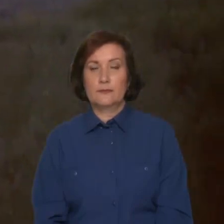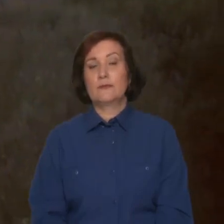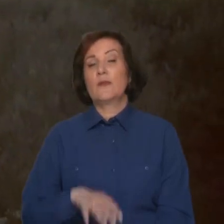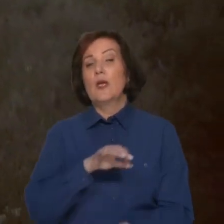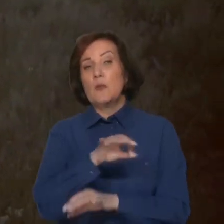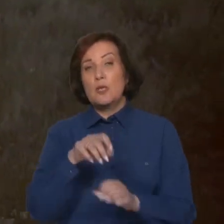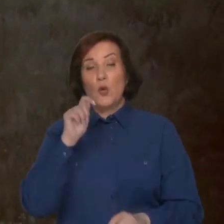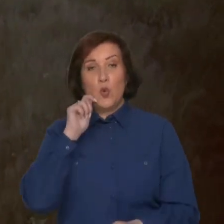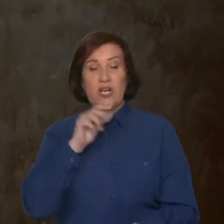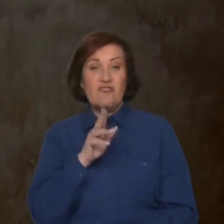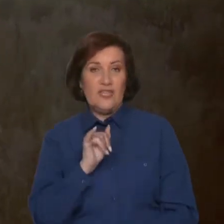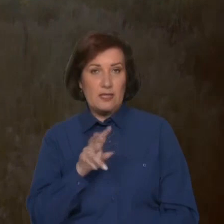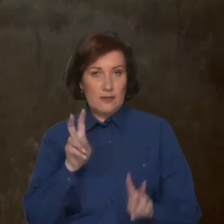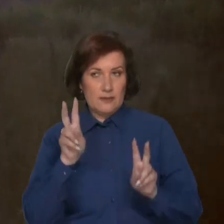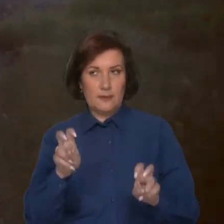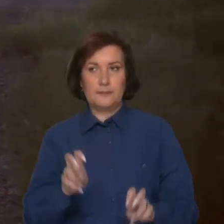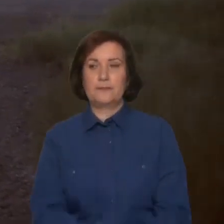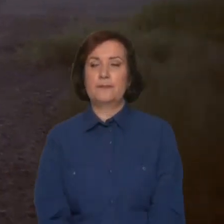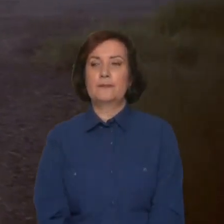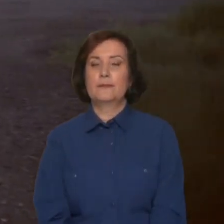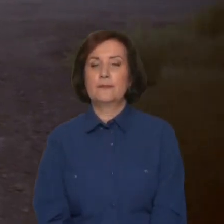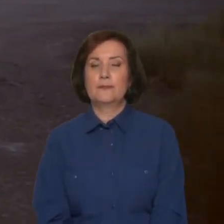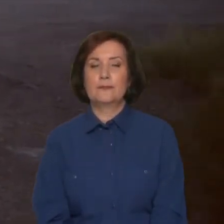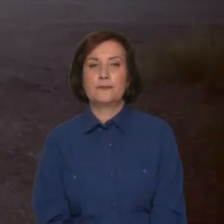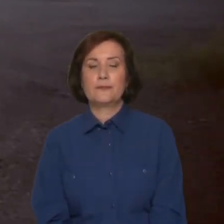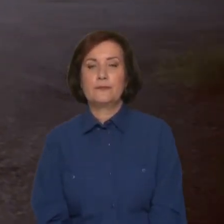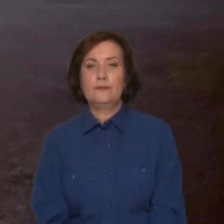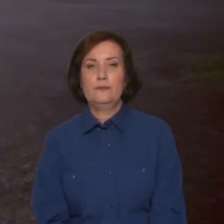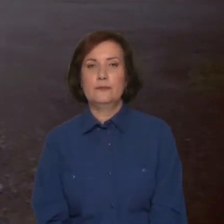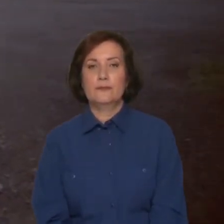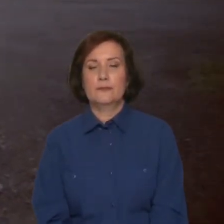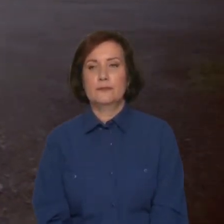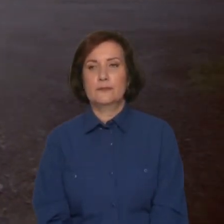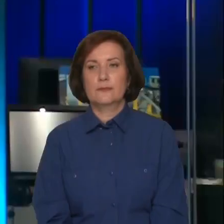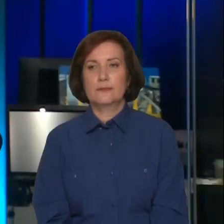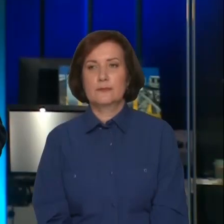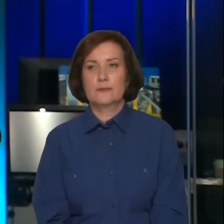Проєкт «Ukraine Witness». Нікіта Галка. Єдині новини на Суспільному.